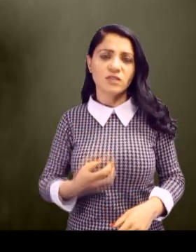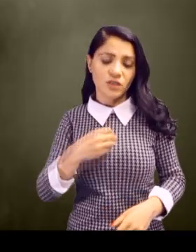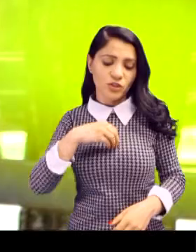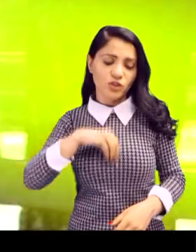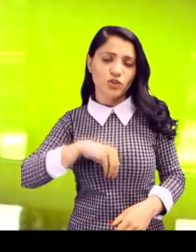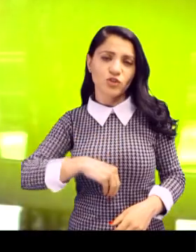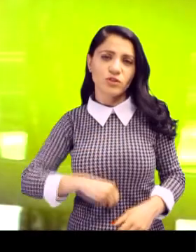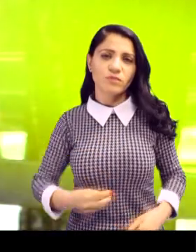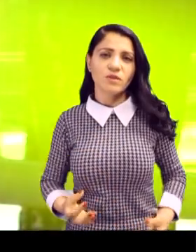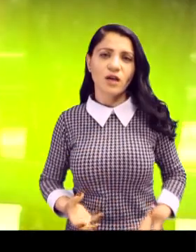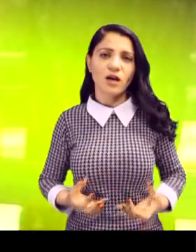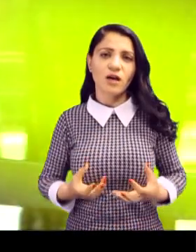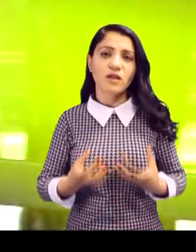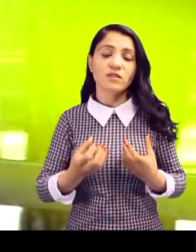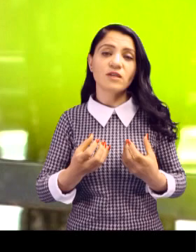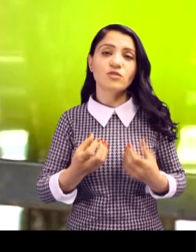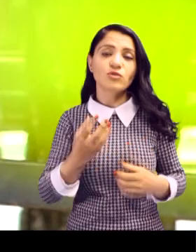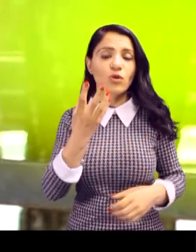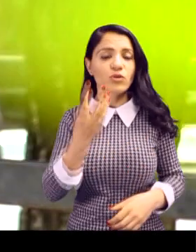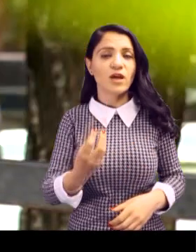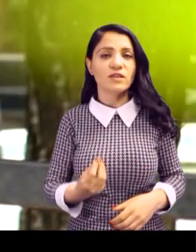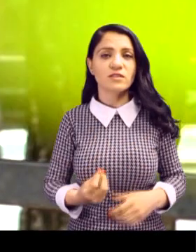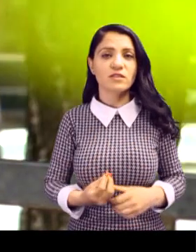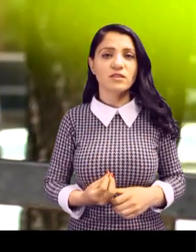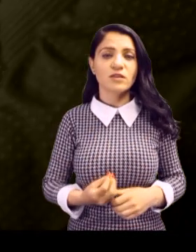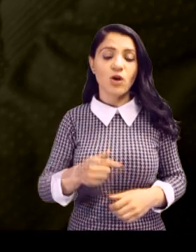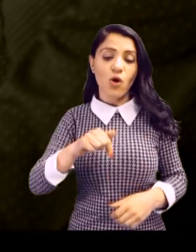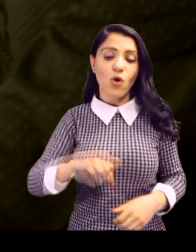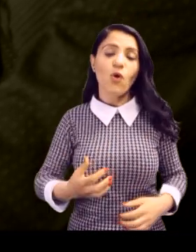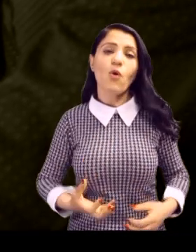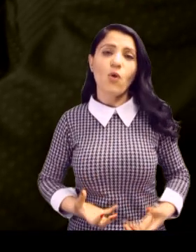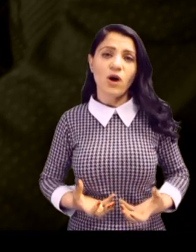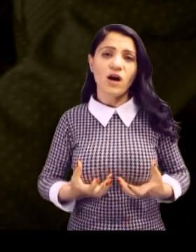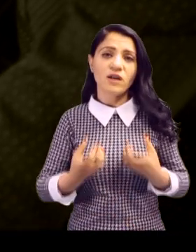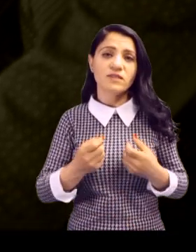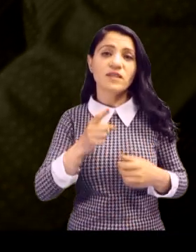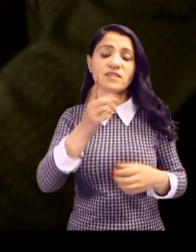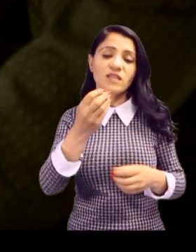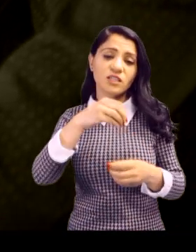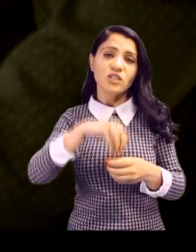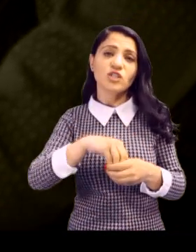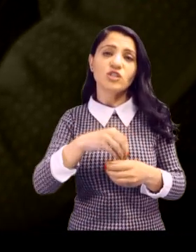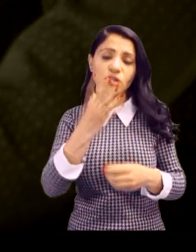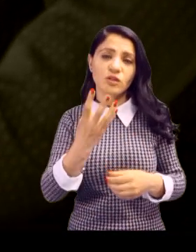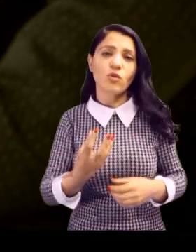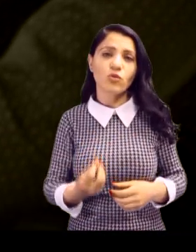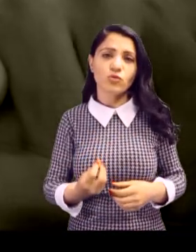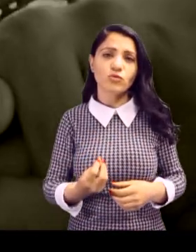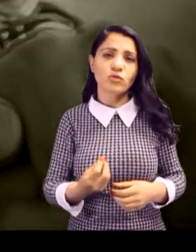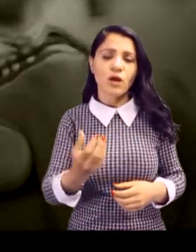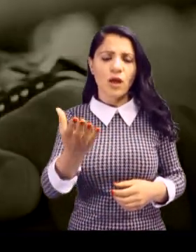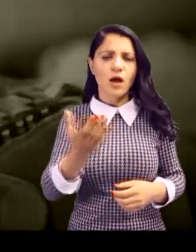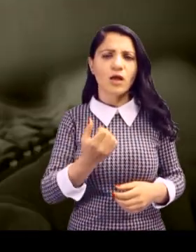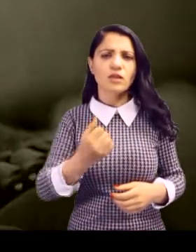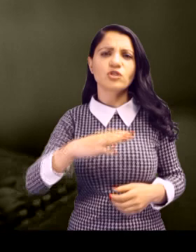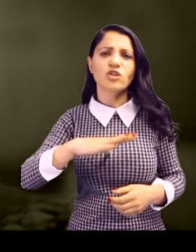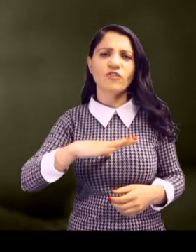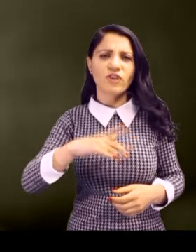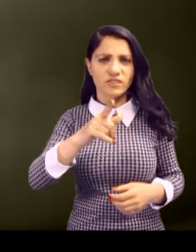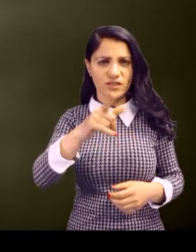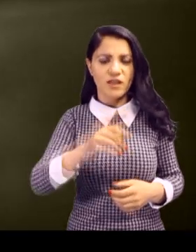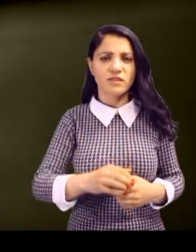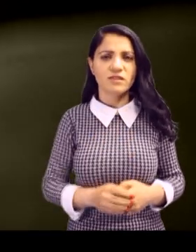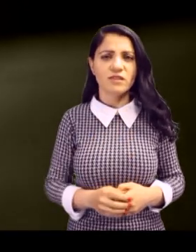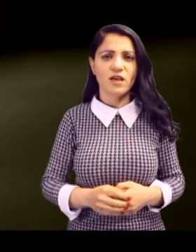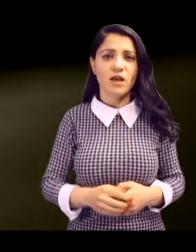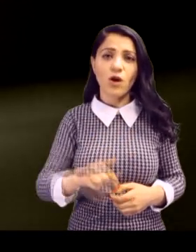geçer, içimde ateş söner. O ateş sana döner, alacağım